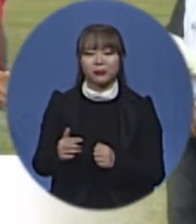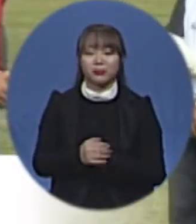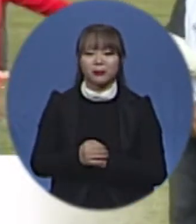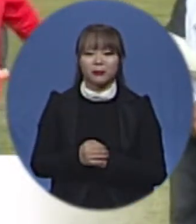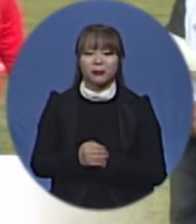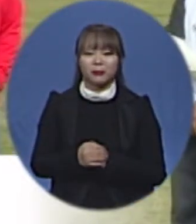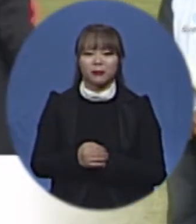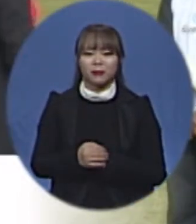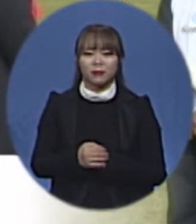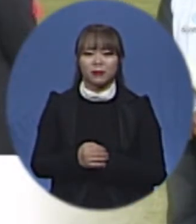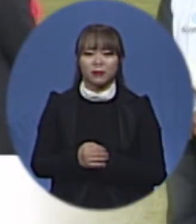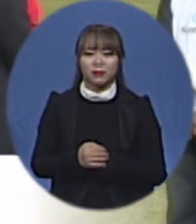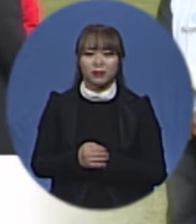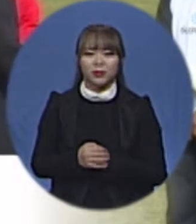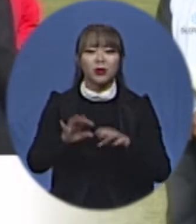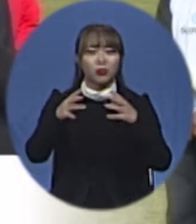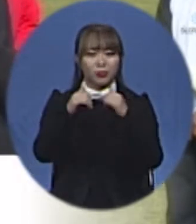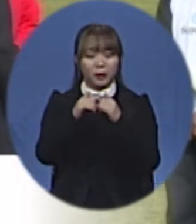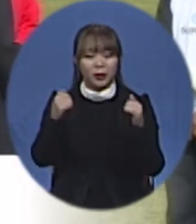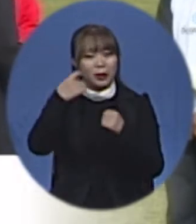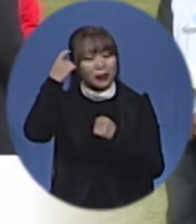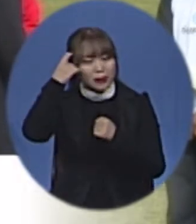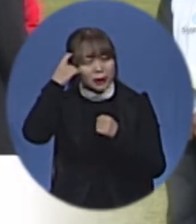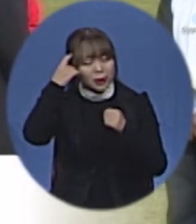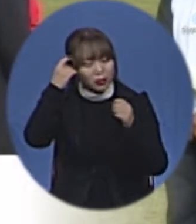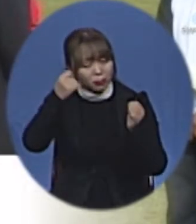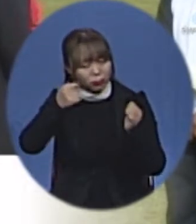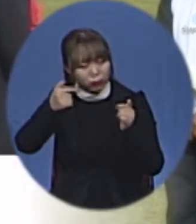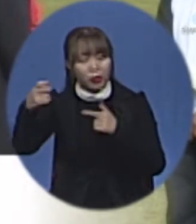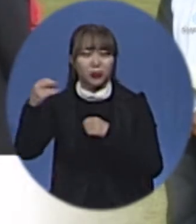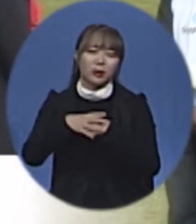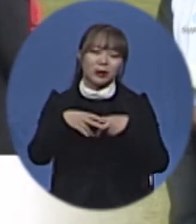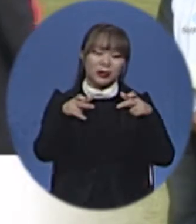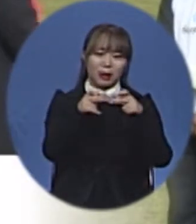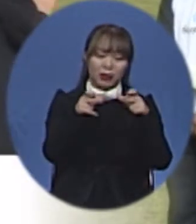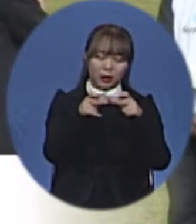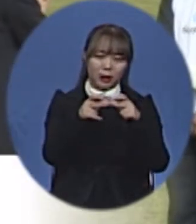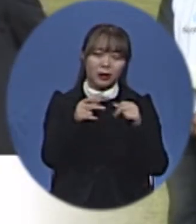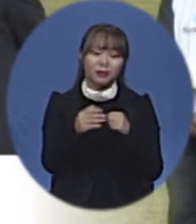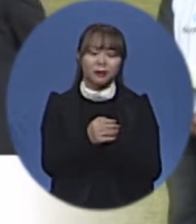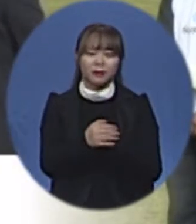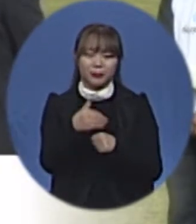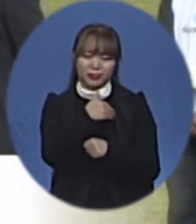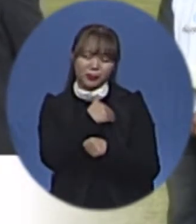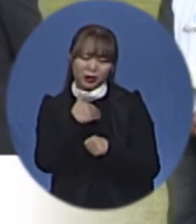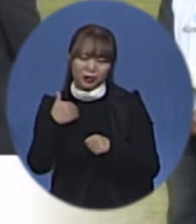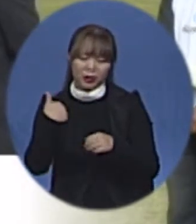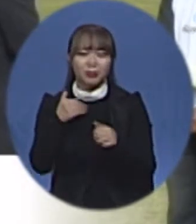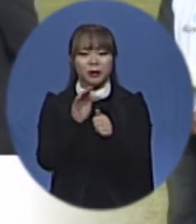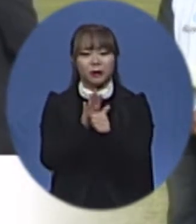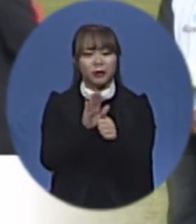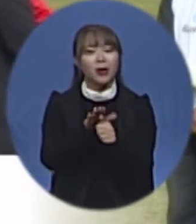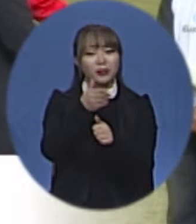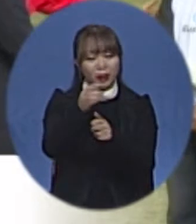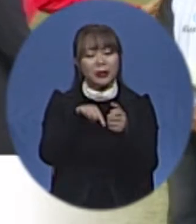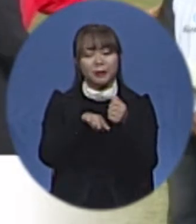느끼고 있습니다. 국민들의 인식 확산 또 장애인들의 자신감을 심어주는 데 더